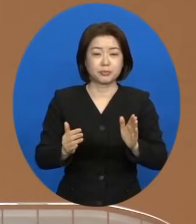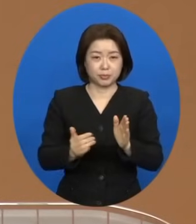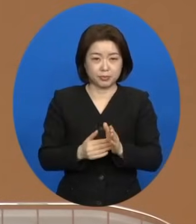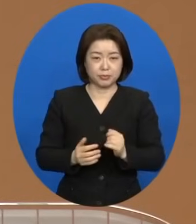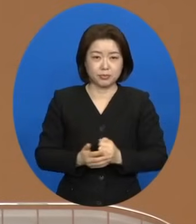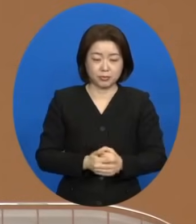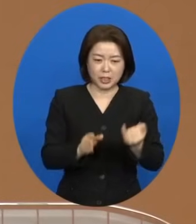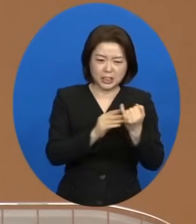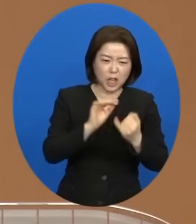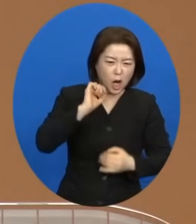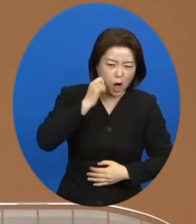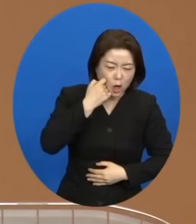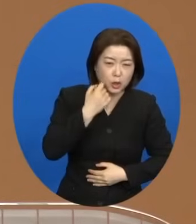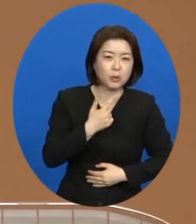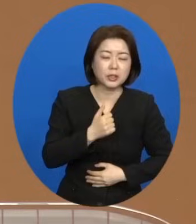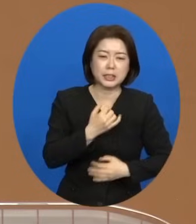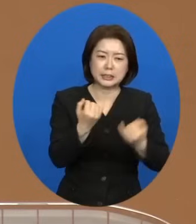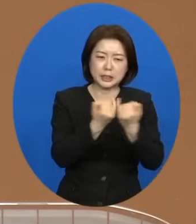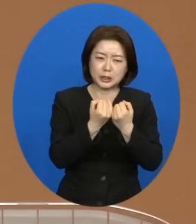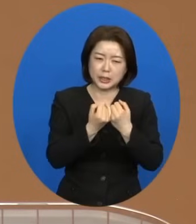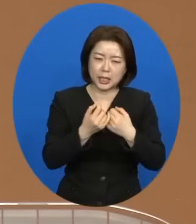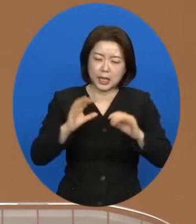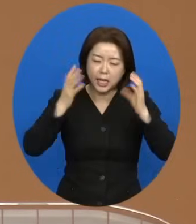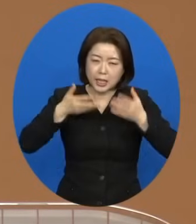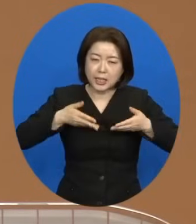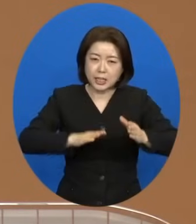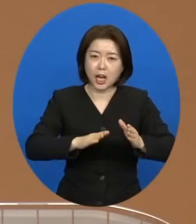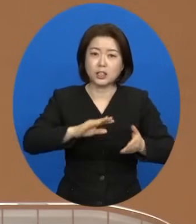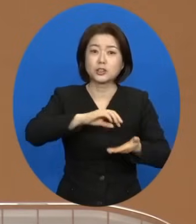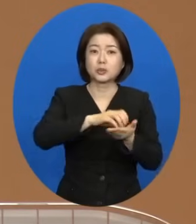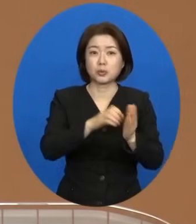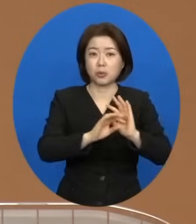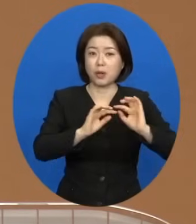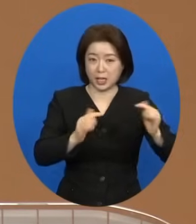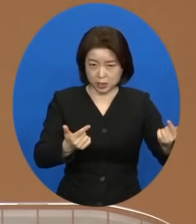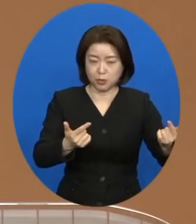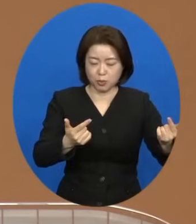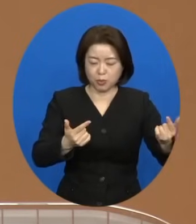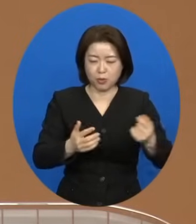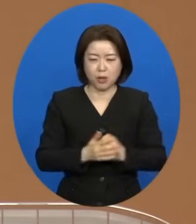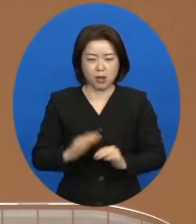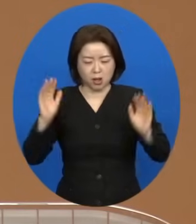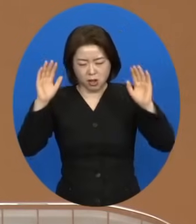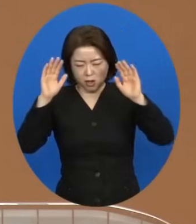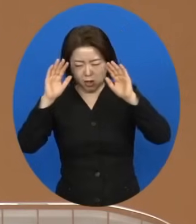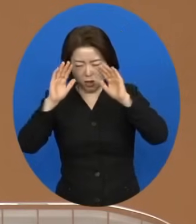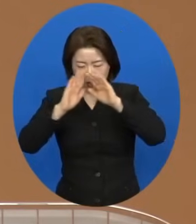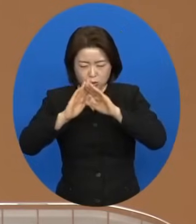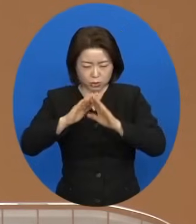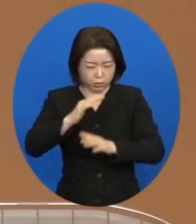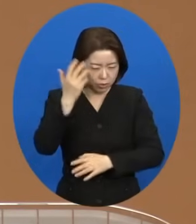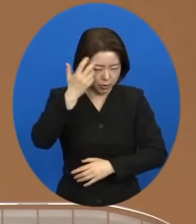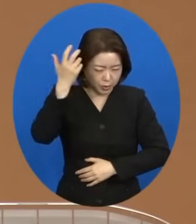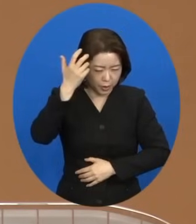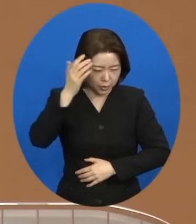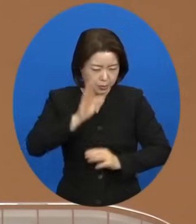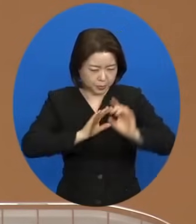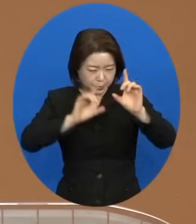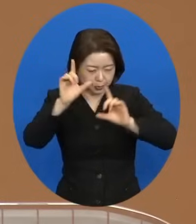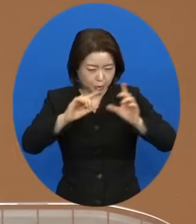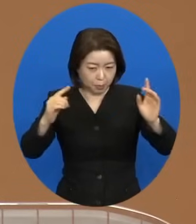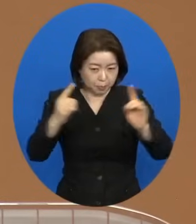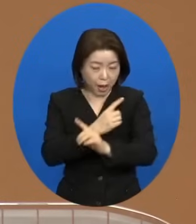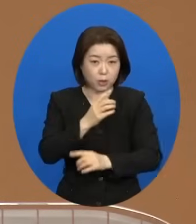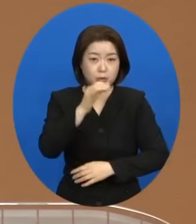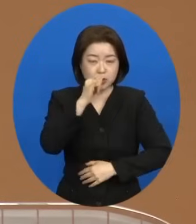아니고 또 한 가정에 주신은 정도가 아니고은 어두운 영적 현실을 뒤바꿀 수